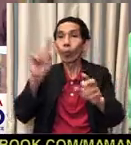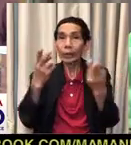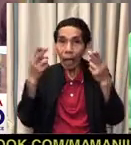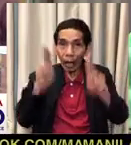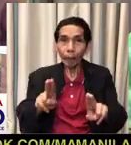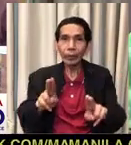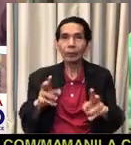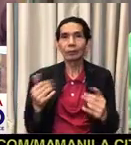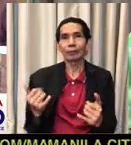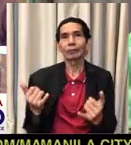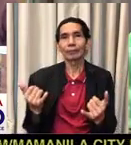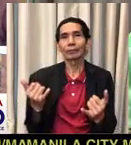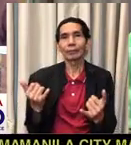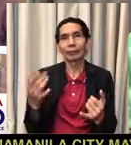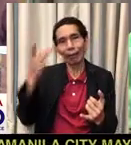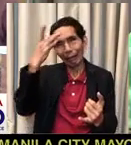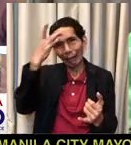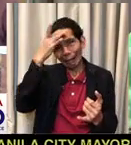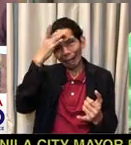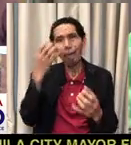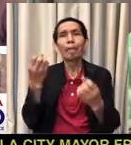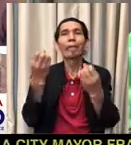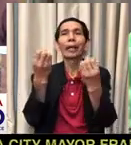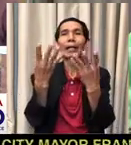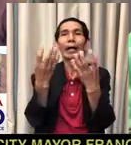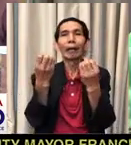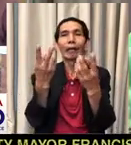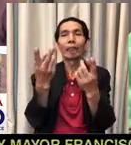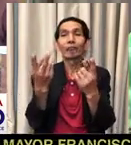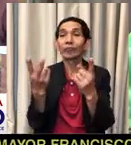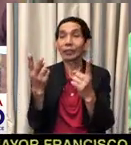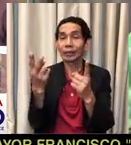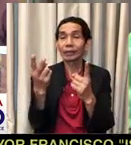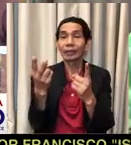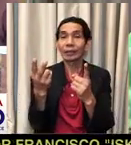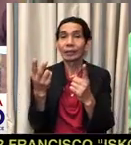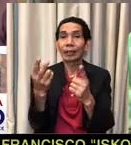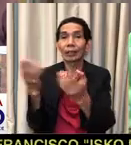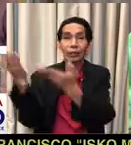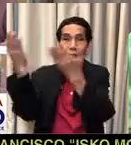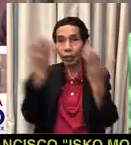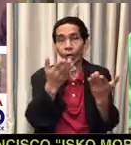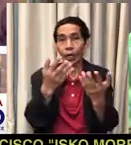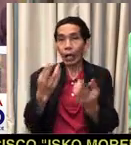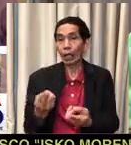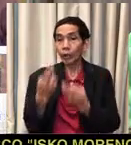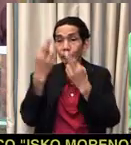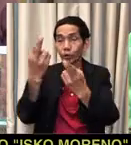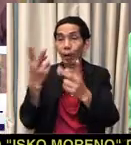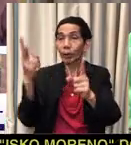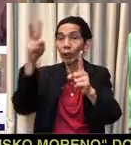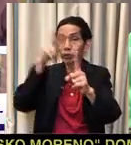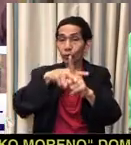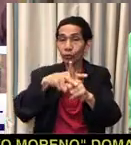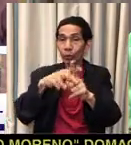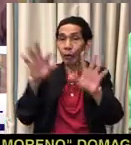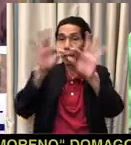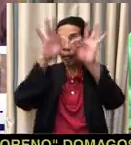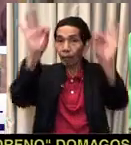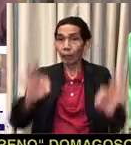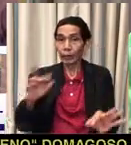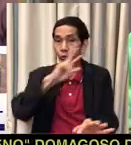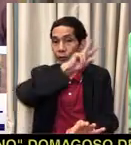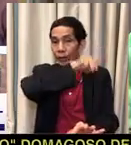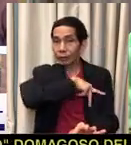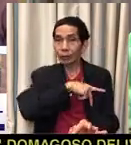Sumasakit ang ulo niya ngayon. Marami pong nagpapadala ng kanila po mga application form o yung personal data